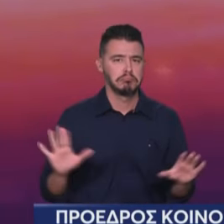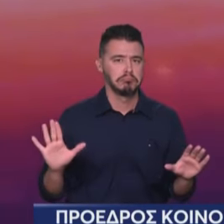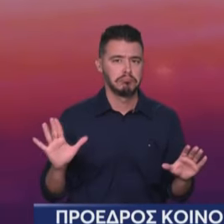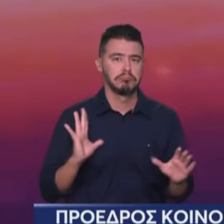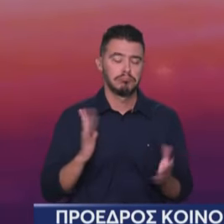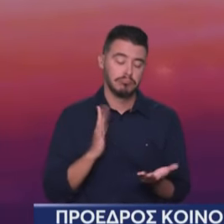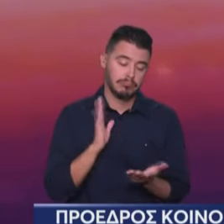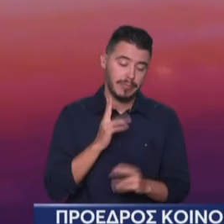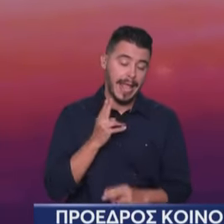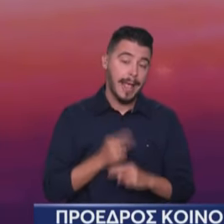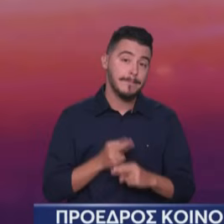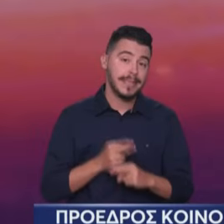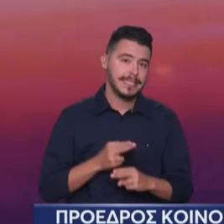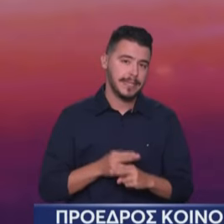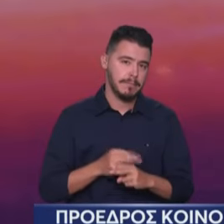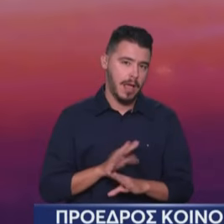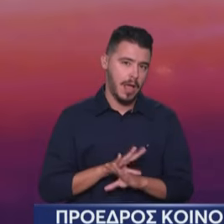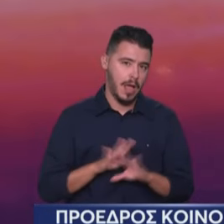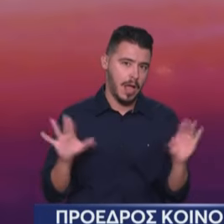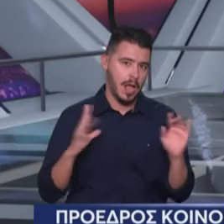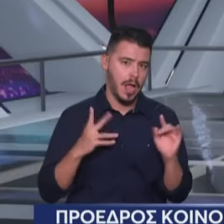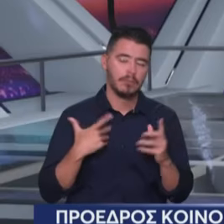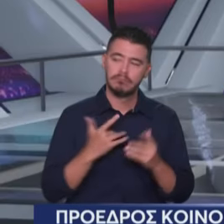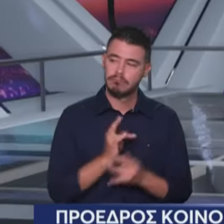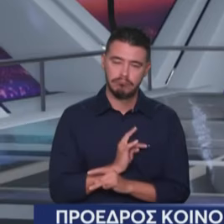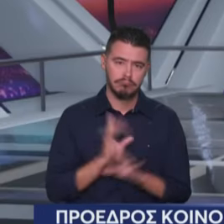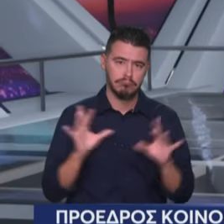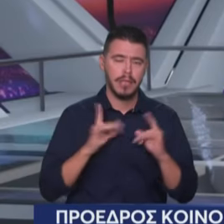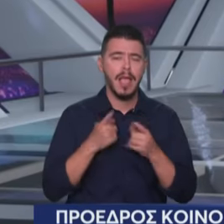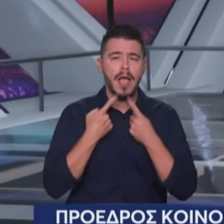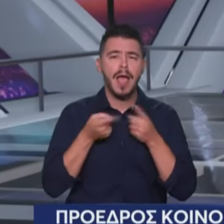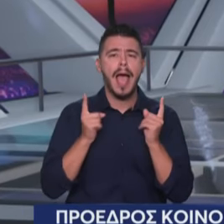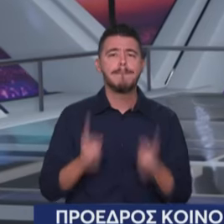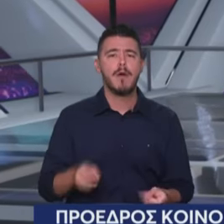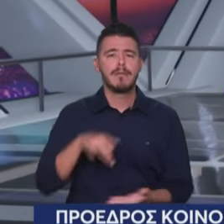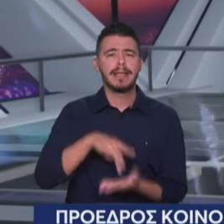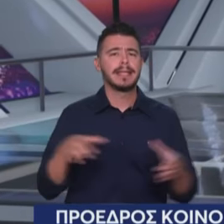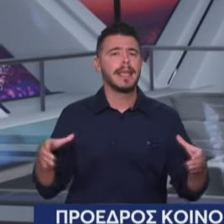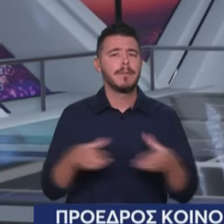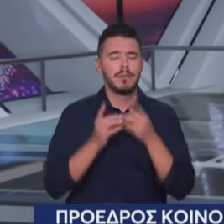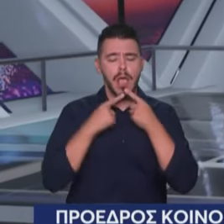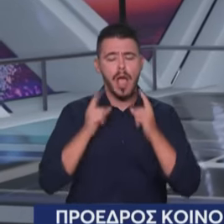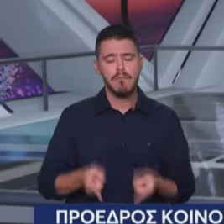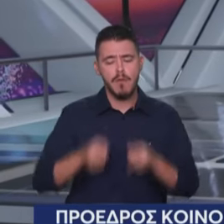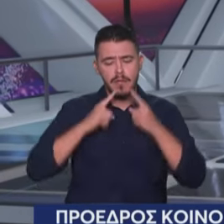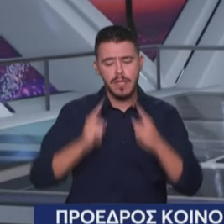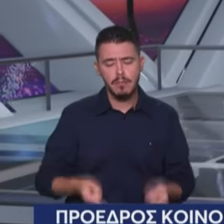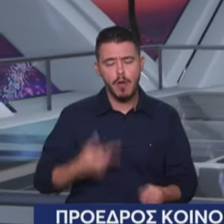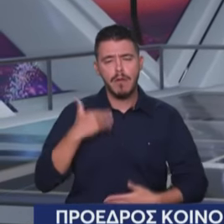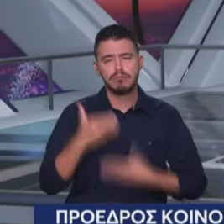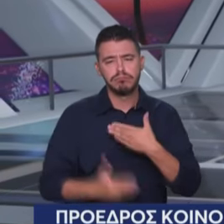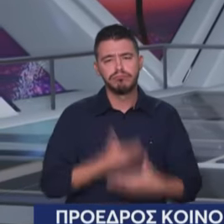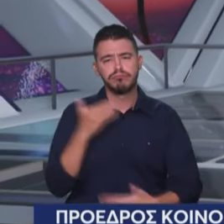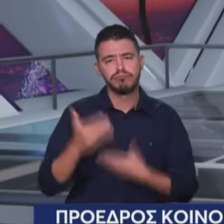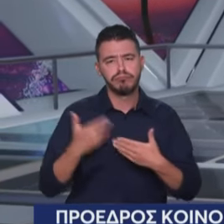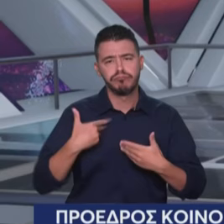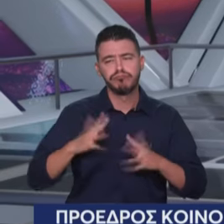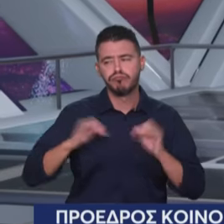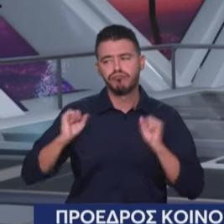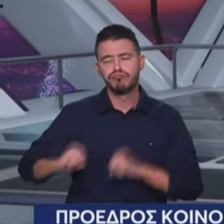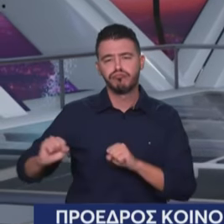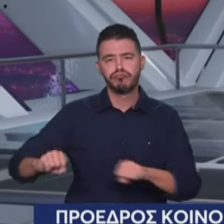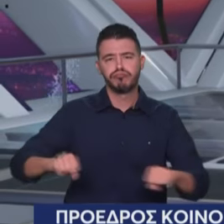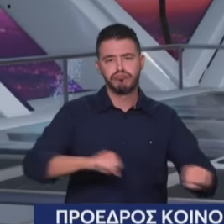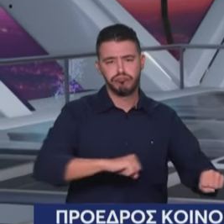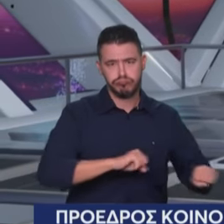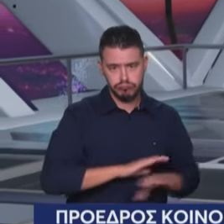Στο χαρτί. Το χαρτί ποιο είναι? Είναι οι αποφάσεις της Κεντρικής Επιτροπής. Από εκεί και πέρα έχουν γίνει χειρισμοί οι οποίοι έπρεπε να έχουν αποφευθεί, ειδικά μετά τις